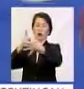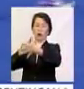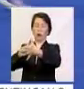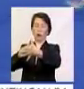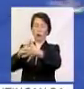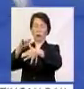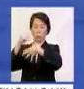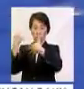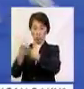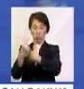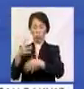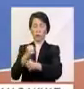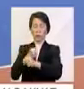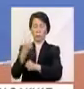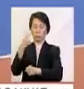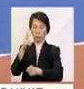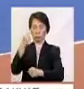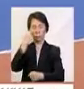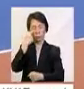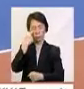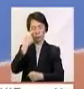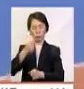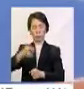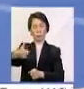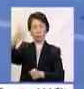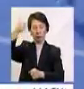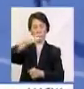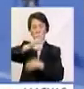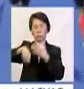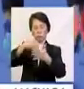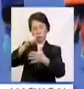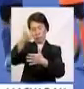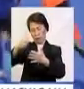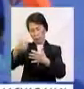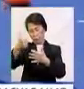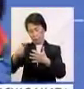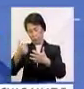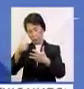division dengan mengumpul 12 mata hasil kemenangan semua 4 perlawanan.